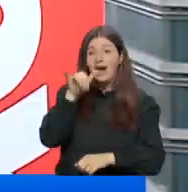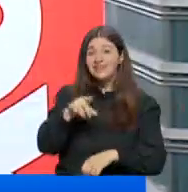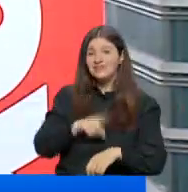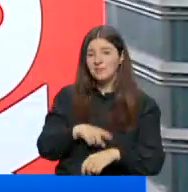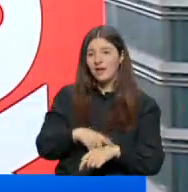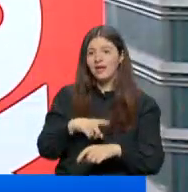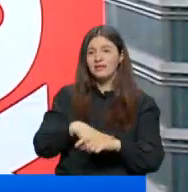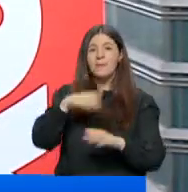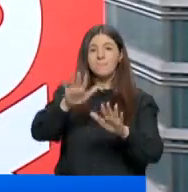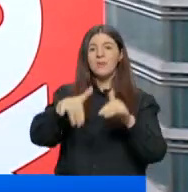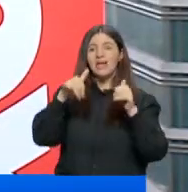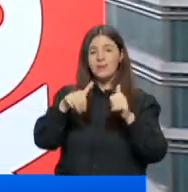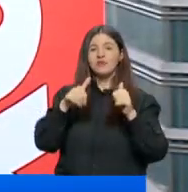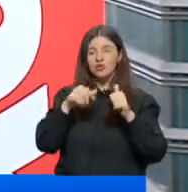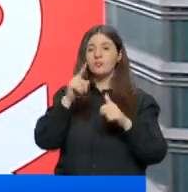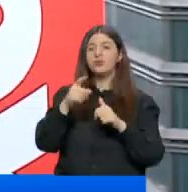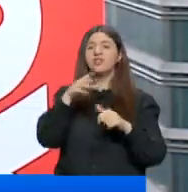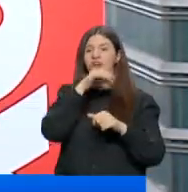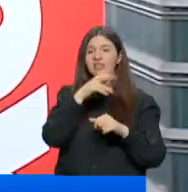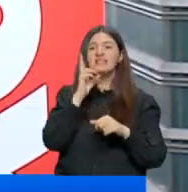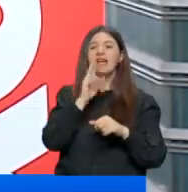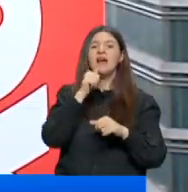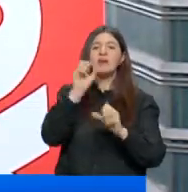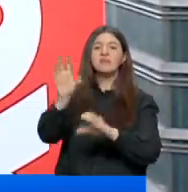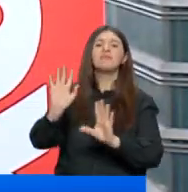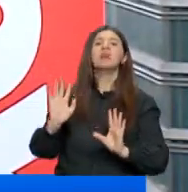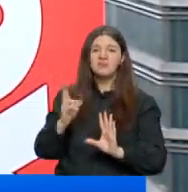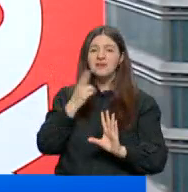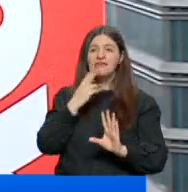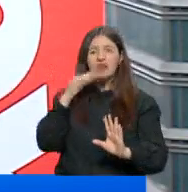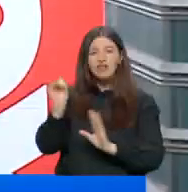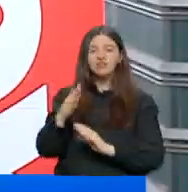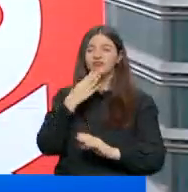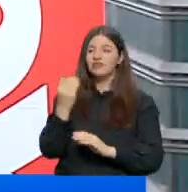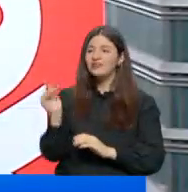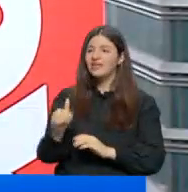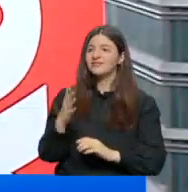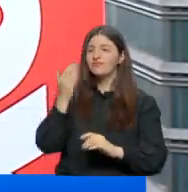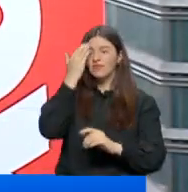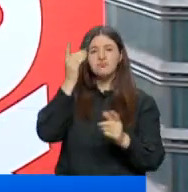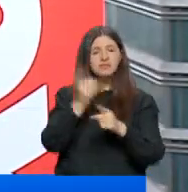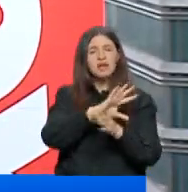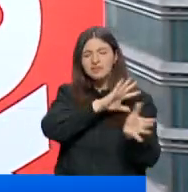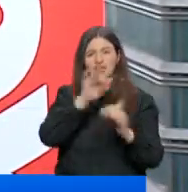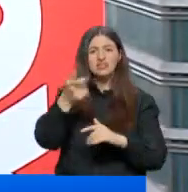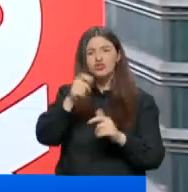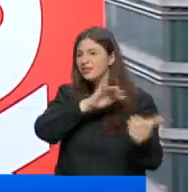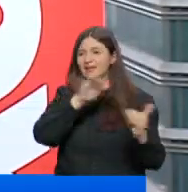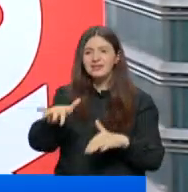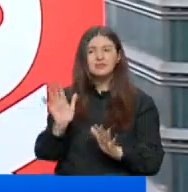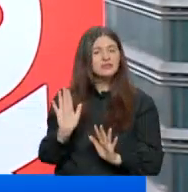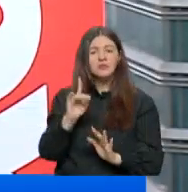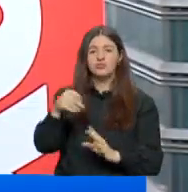zamanda parlamentoyu da bu yaşlı, zengin erkeklere bırakmayalım. Kadınlar gelsin, gençler gelsin, yoksullar gelsin, işçiler gelsin. Bunun